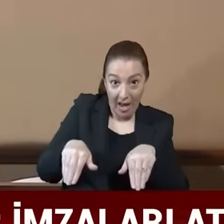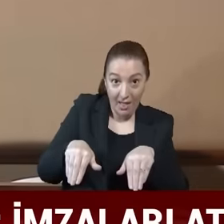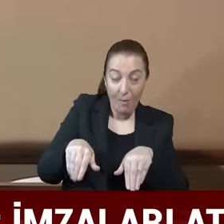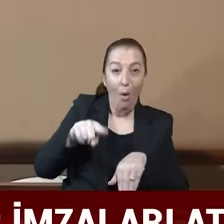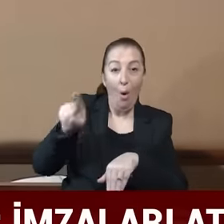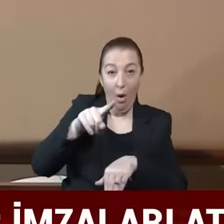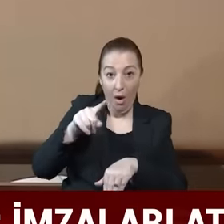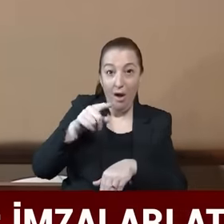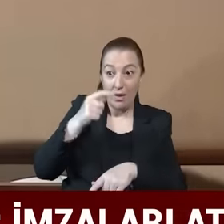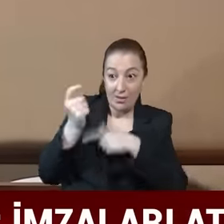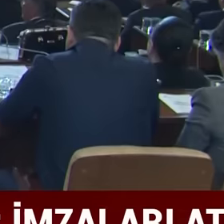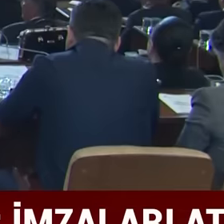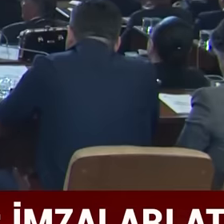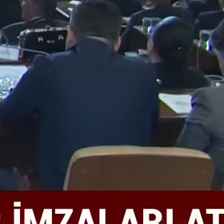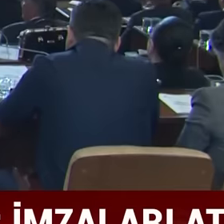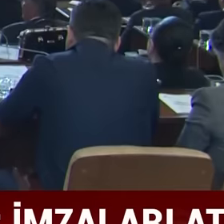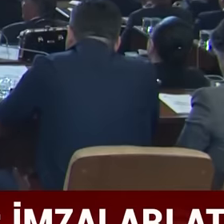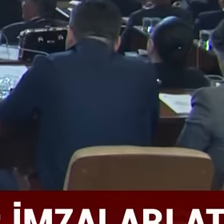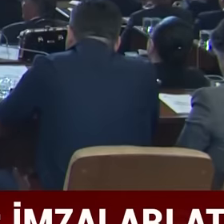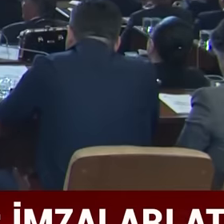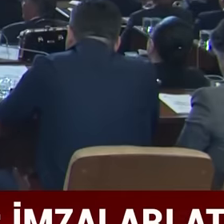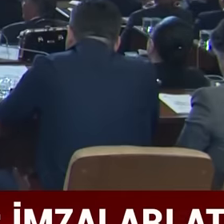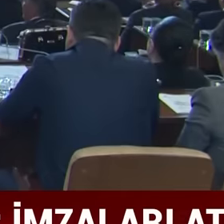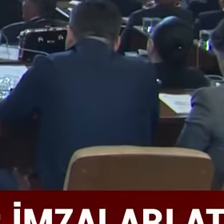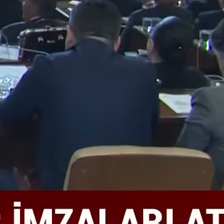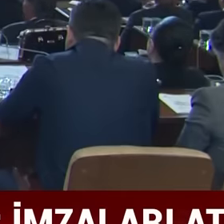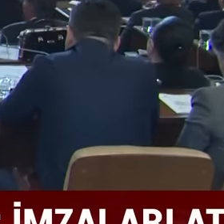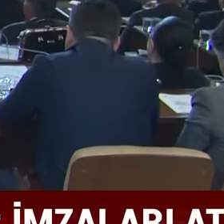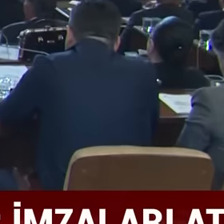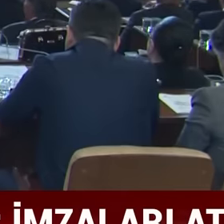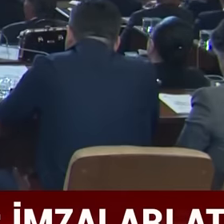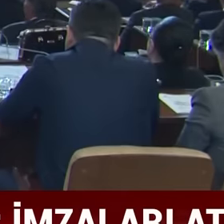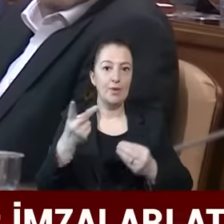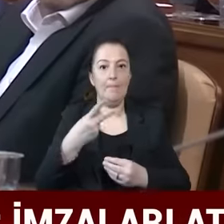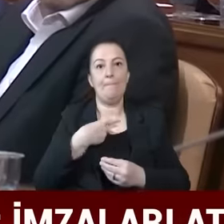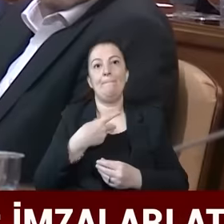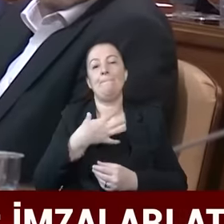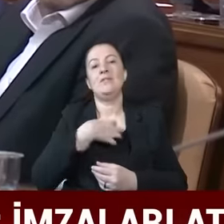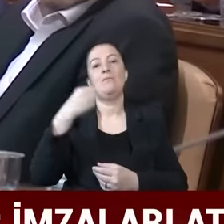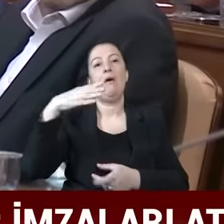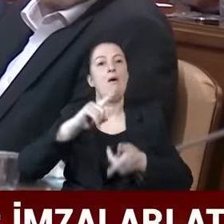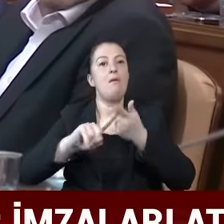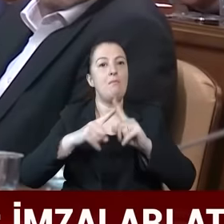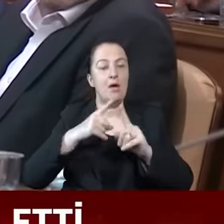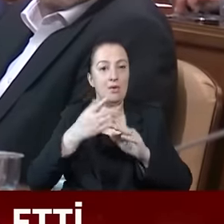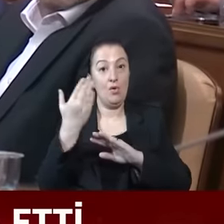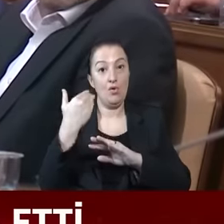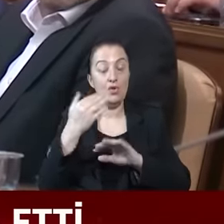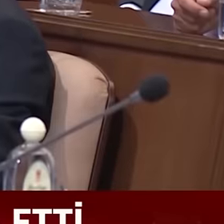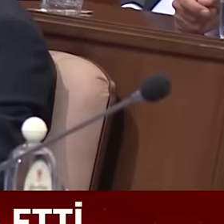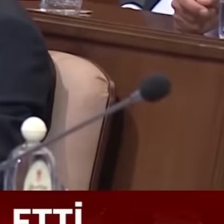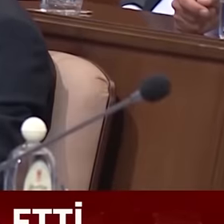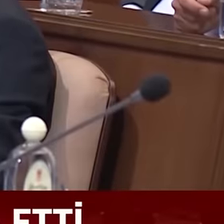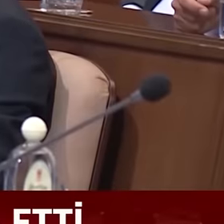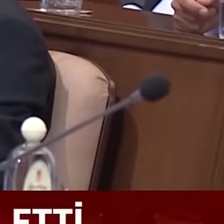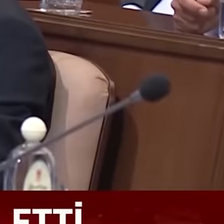da artık son bulur İBB meclisinde çoğunluğu kaybeden AKP'de suratlara sıktı ama gülümseyen bir isim vardı